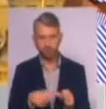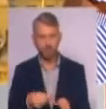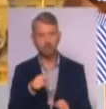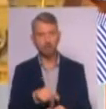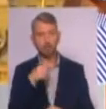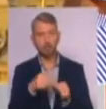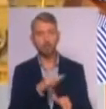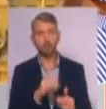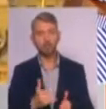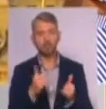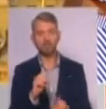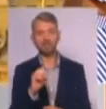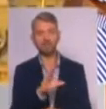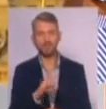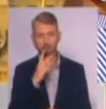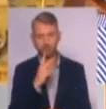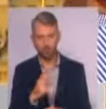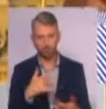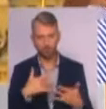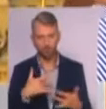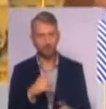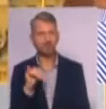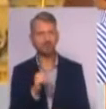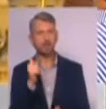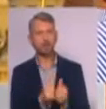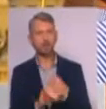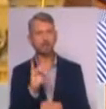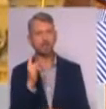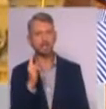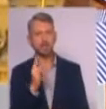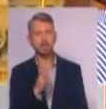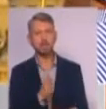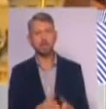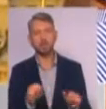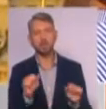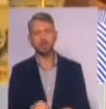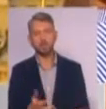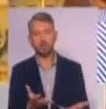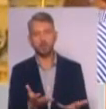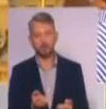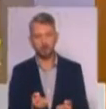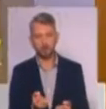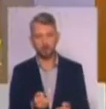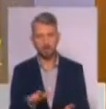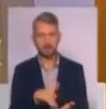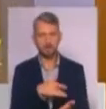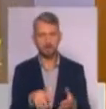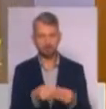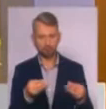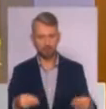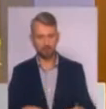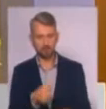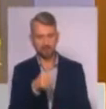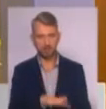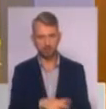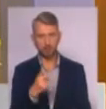Євробаченню. І кожна дитина мала можливість отримати планшет, це перше місце,